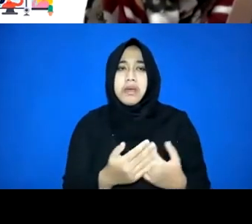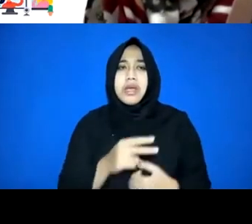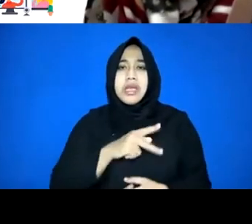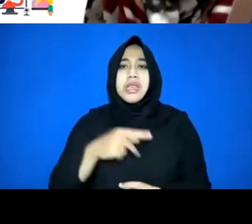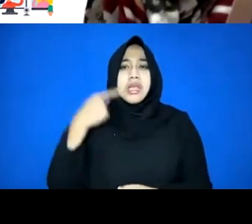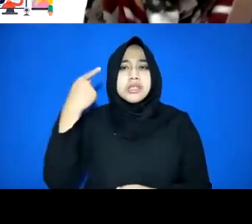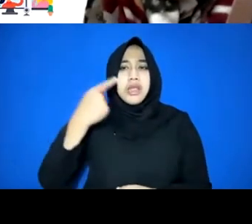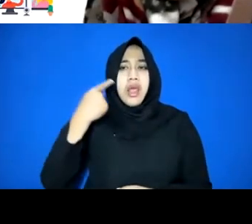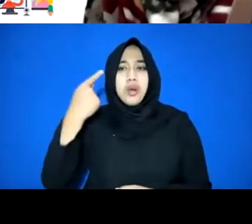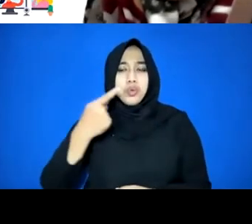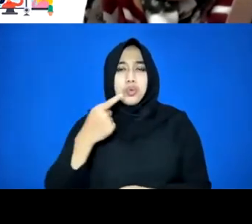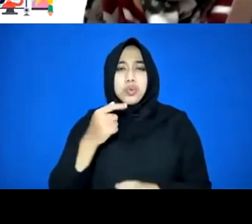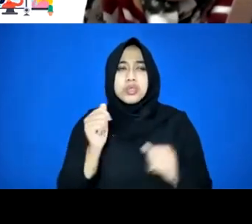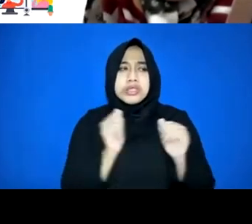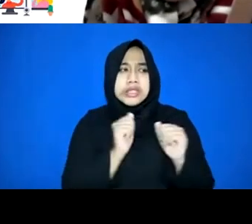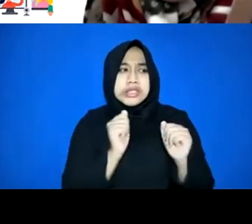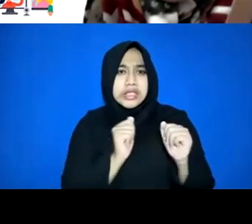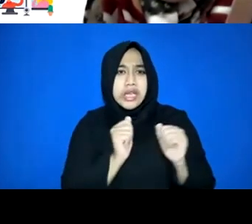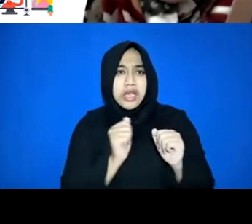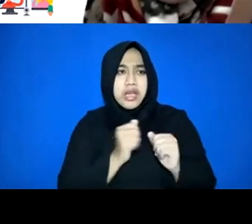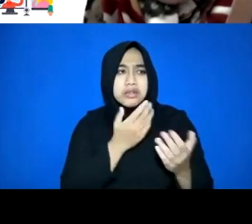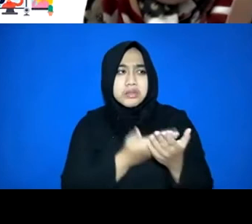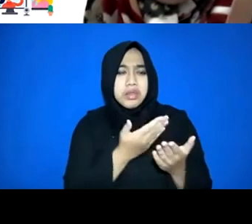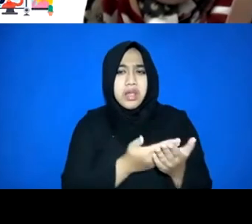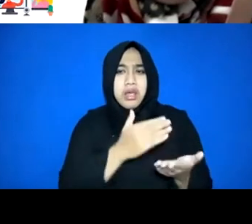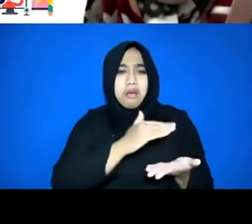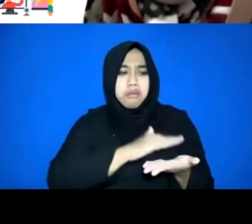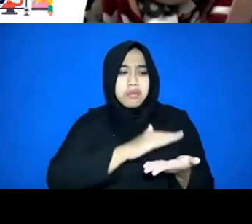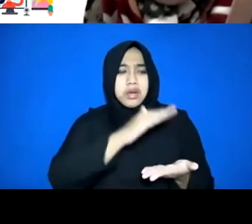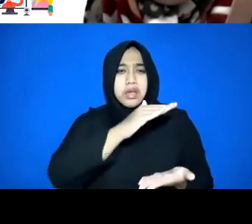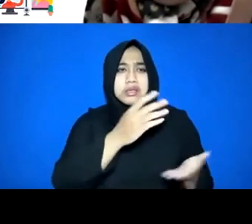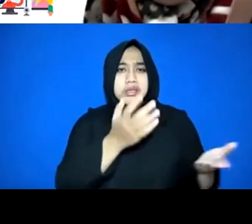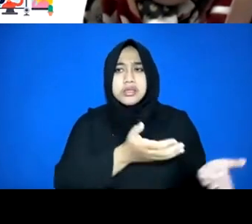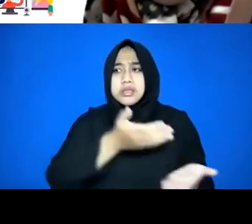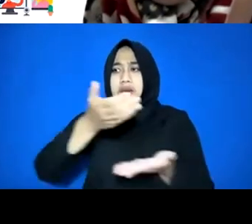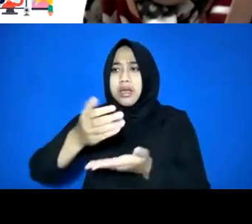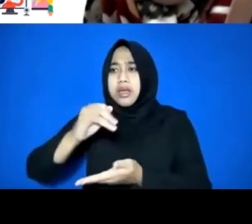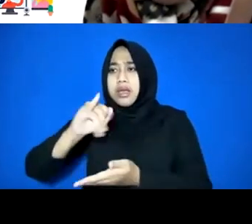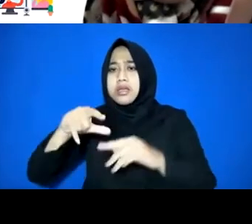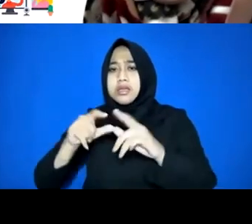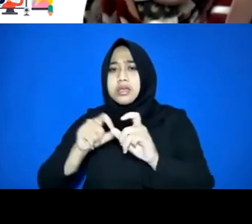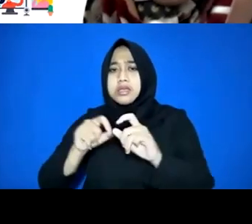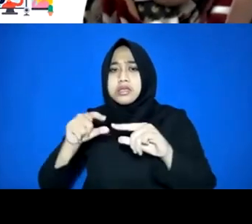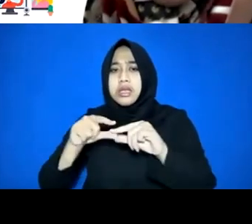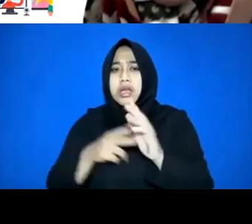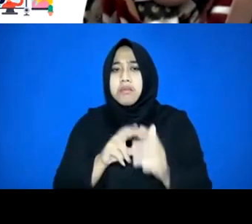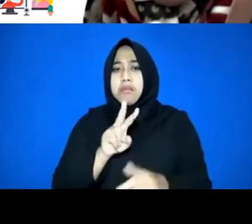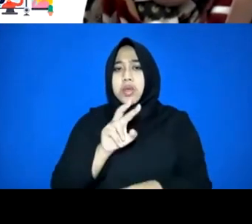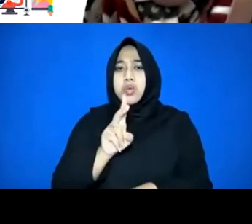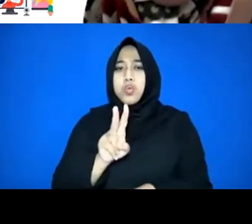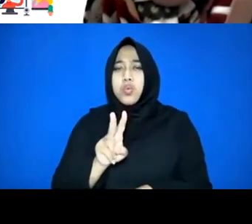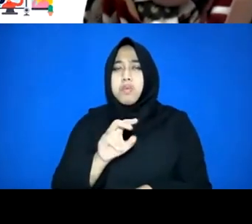selalu ini kan dikejar dengan berkas yang mau diserahkan ke kejaksaan untuk P21 dan lain sebagainya itu.